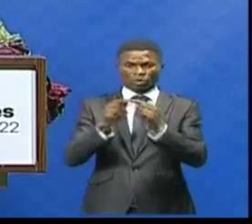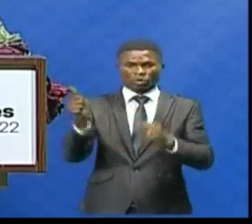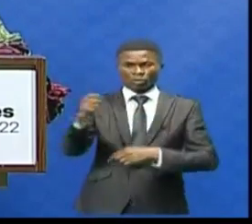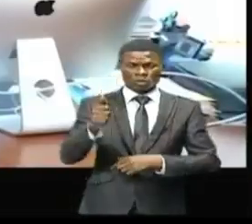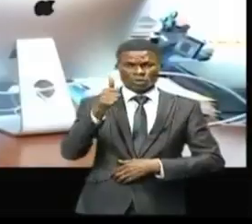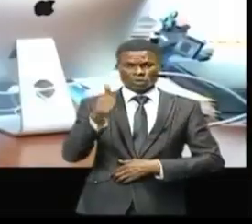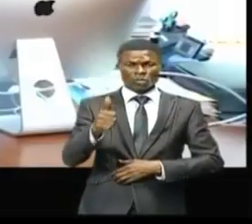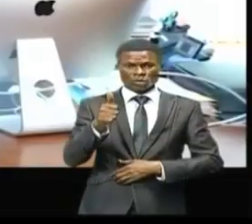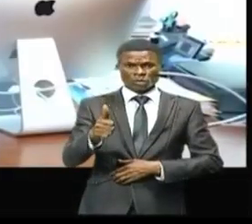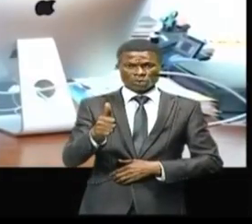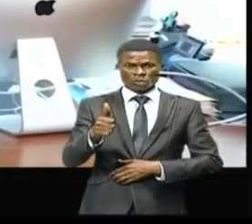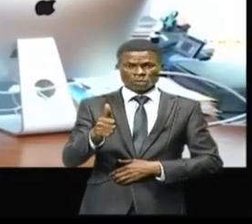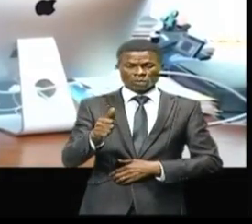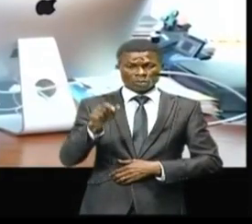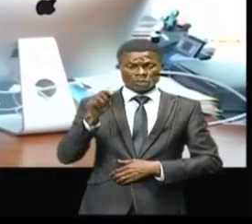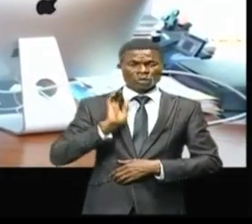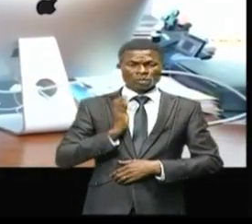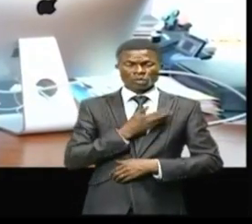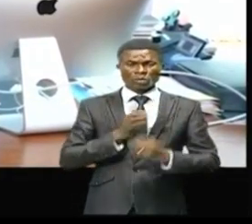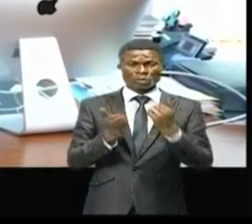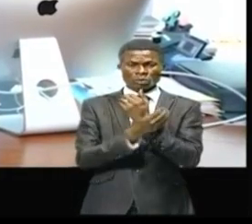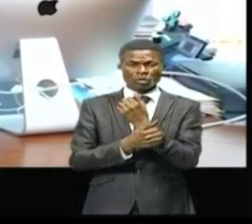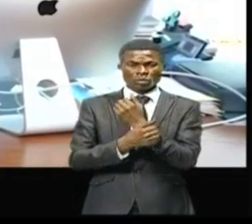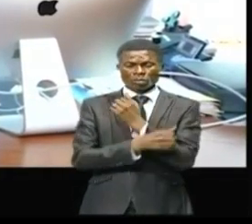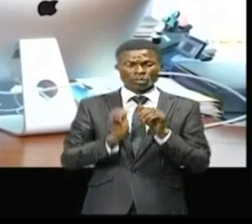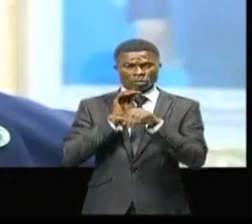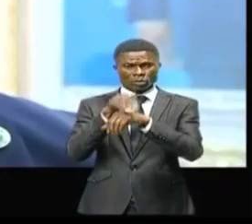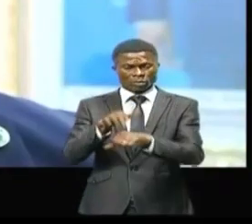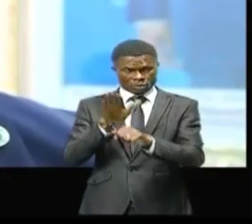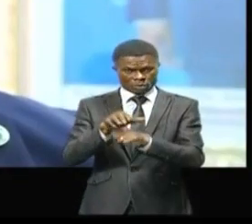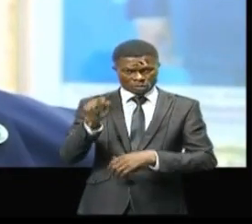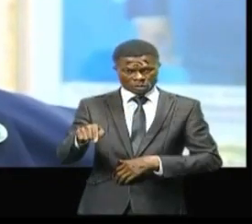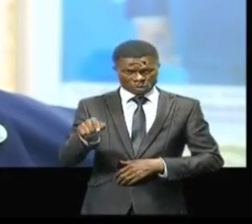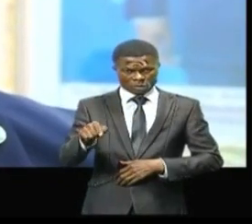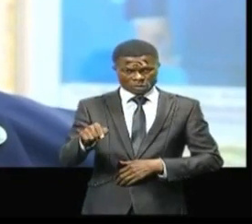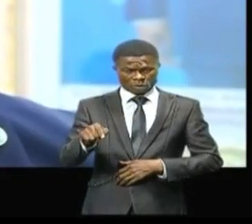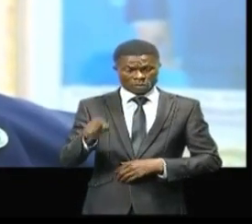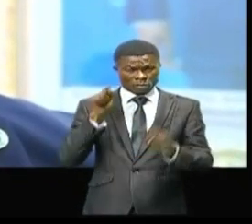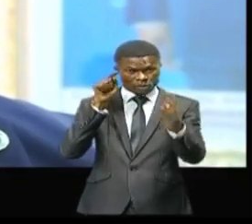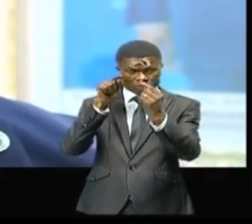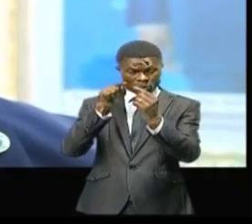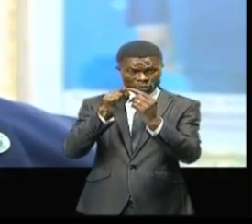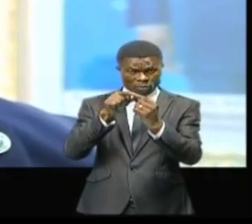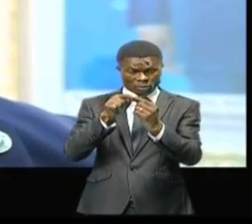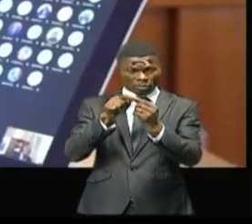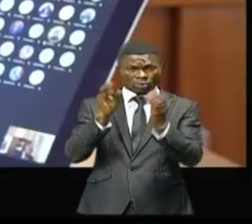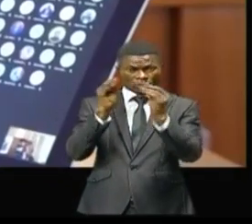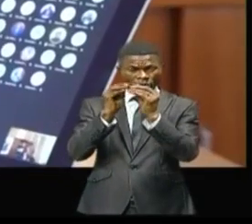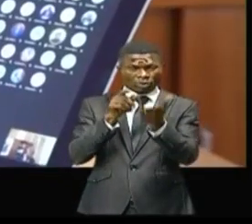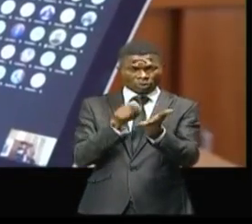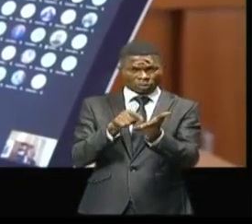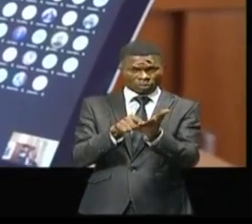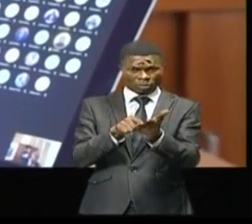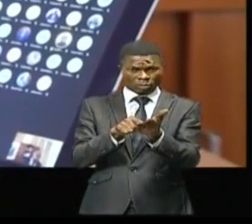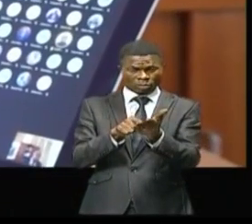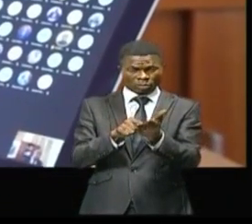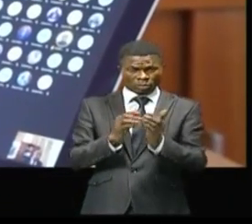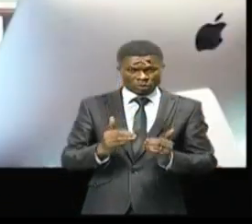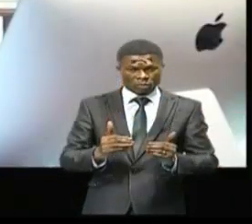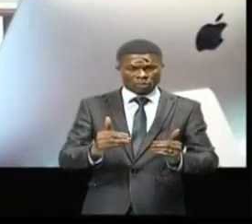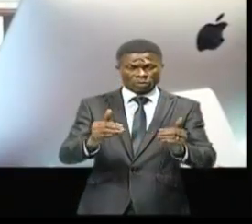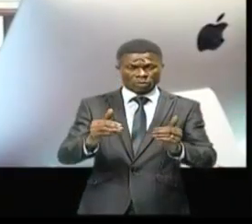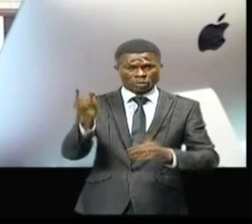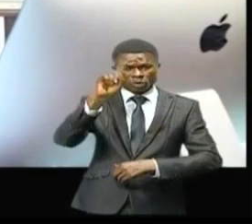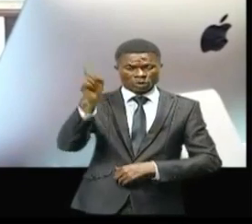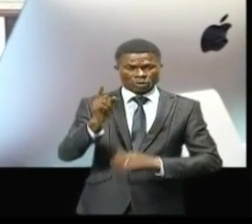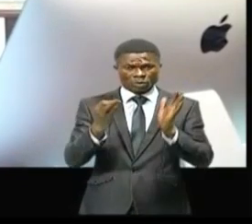janvier auquel notre pays a pris part active l'objectif de dire sommet était de pousser les 38